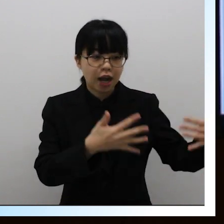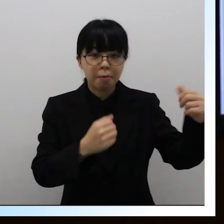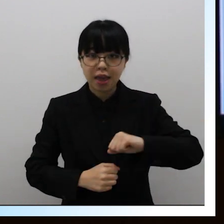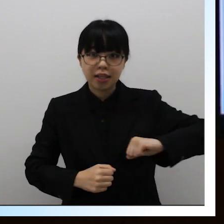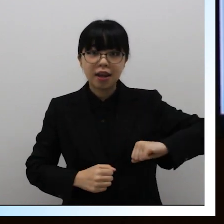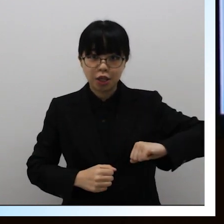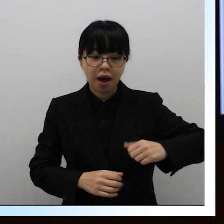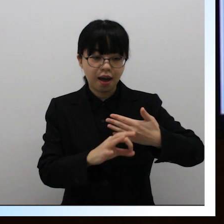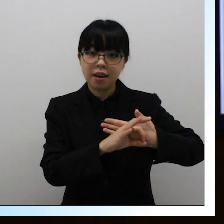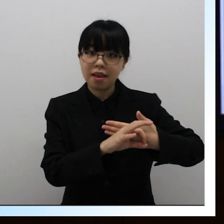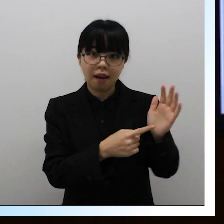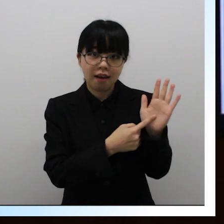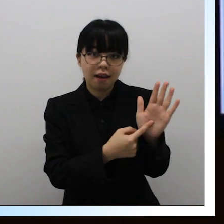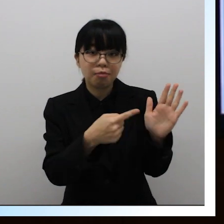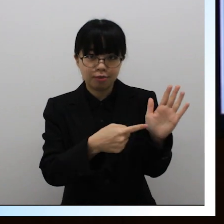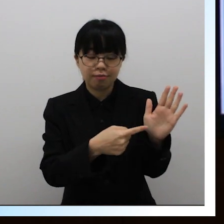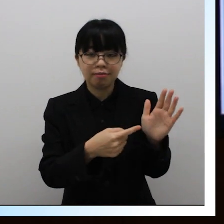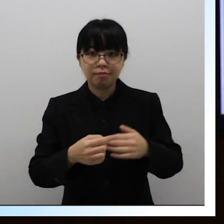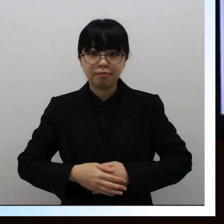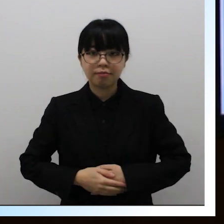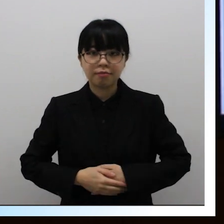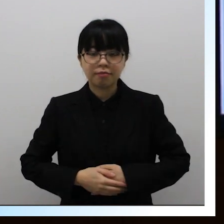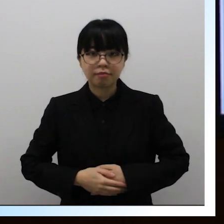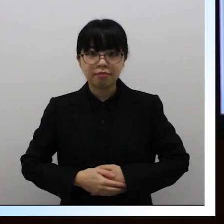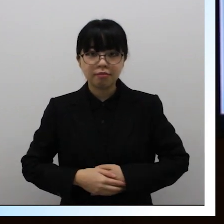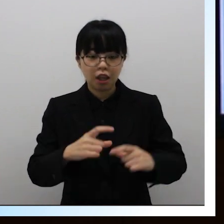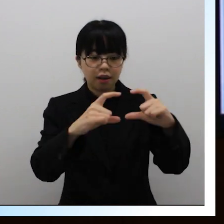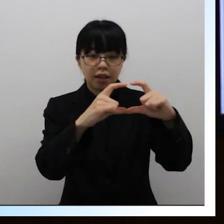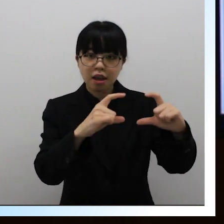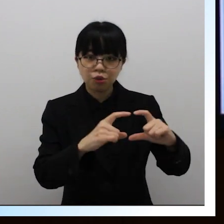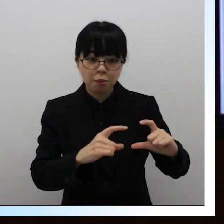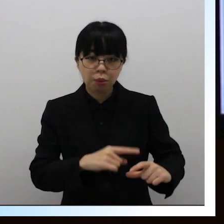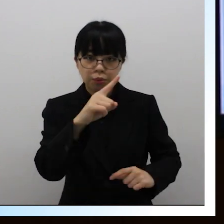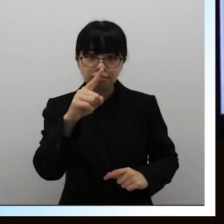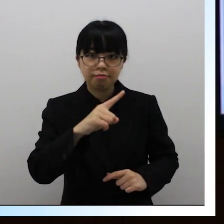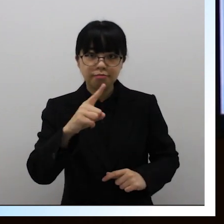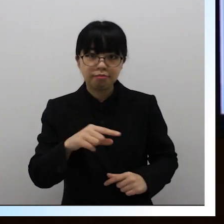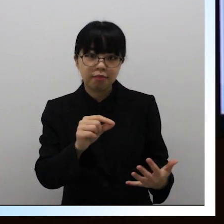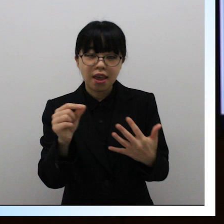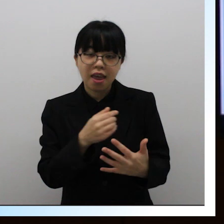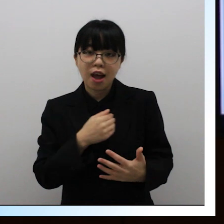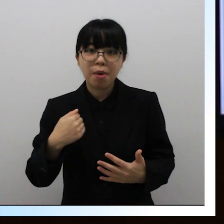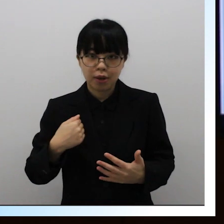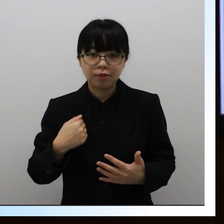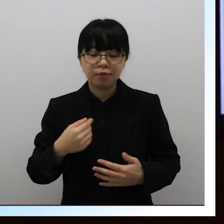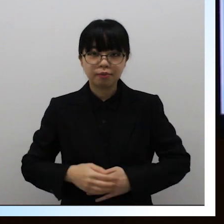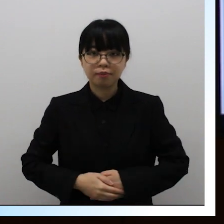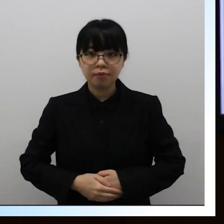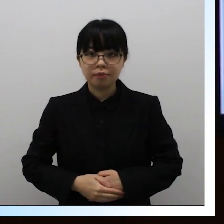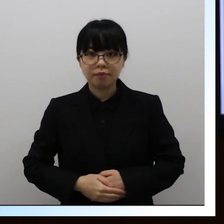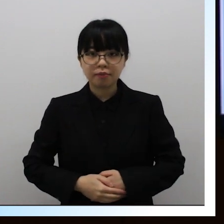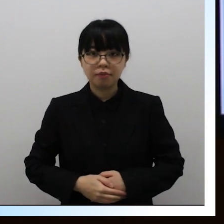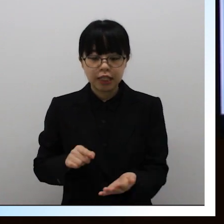示されます。こちらのチェックボックスで表示する内容を選択することができます。